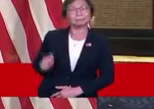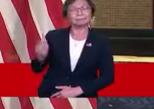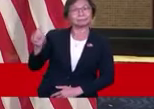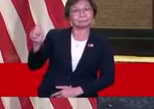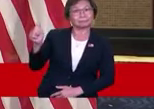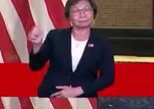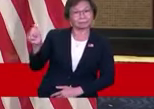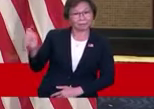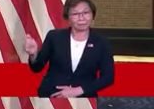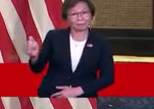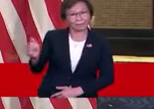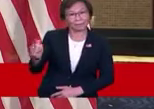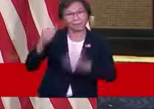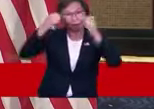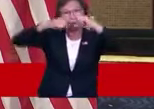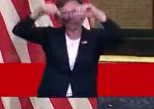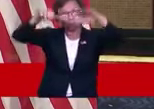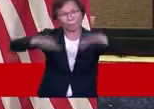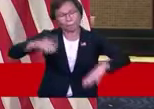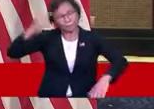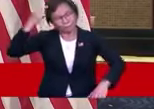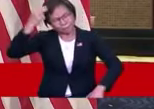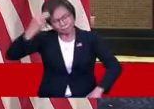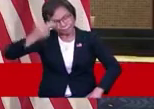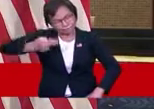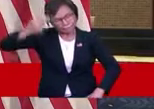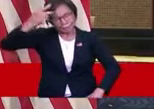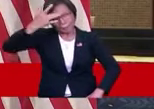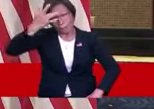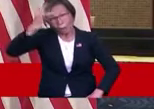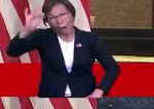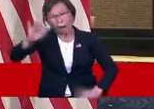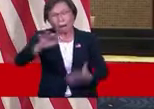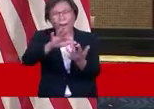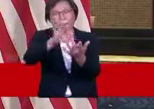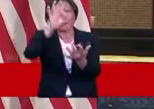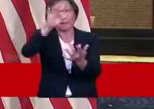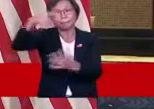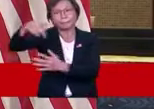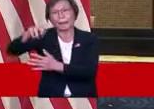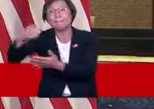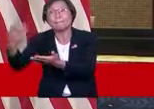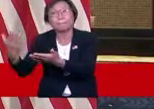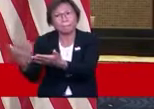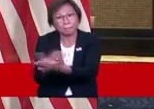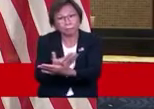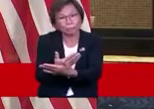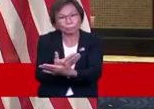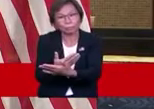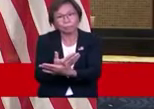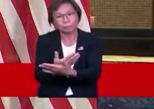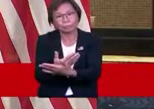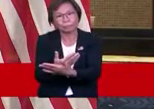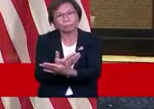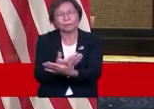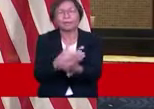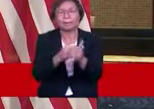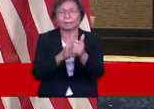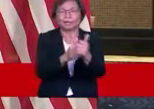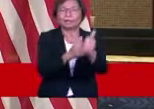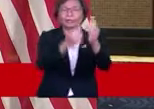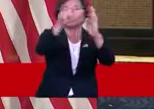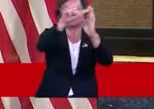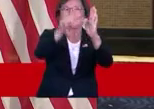diberikan Rahmat kebijaksanaan untuk memilih perdana menterinya bau menurut kehendak pelembagaan